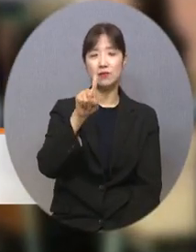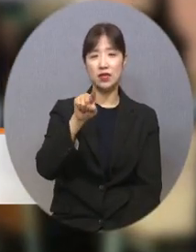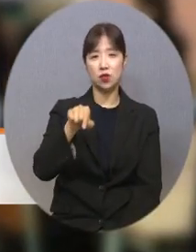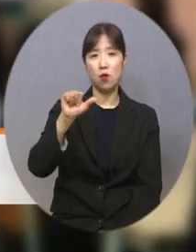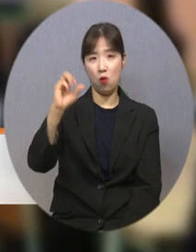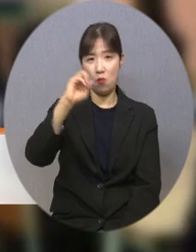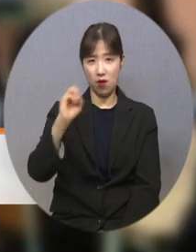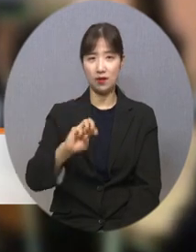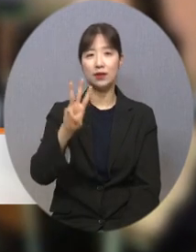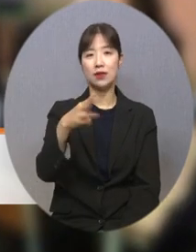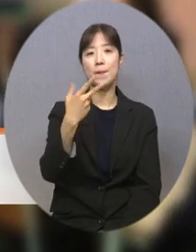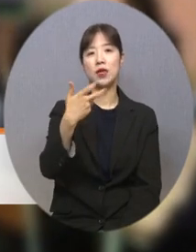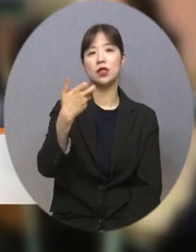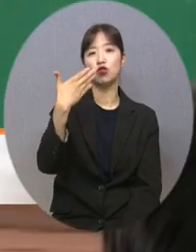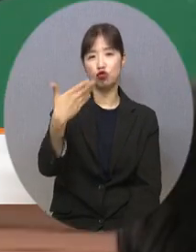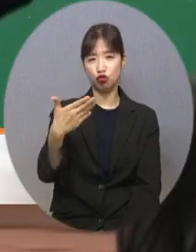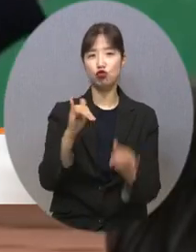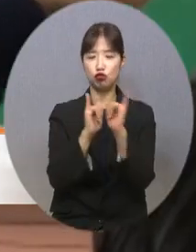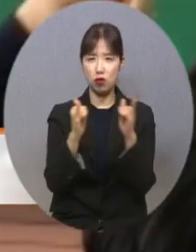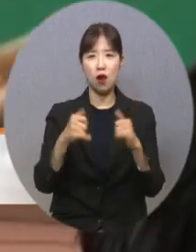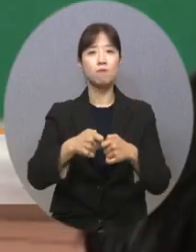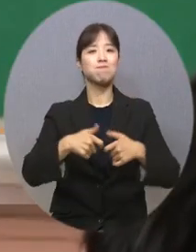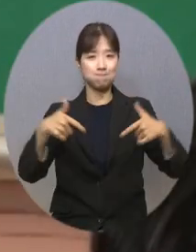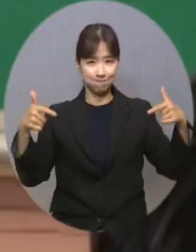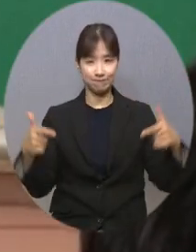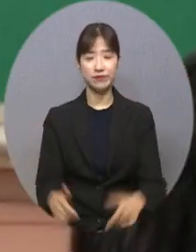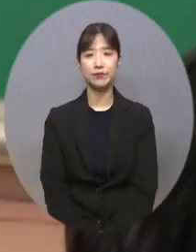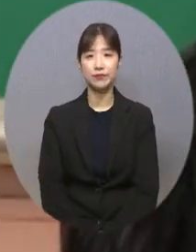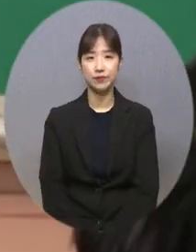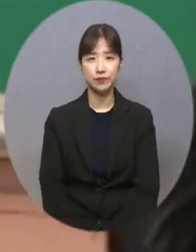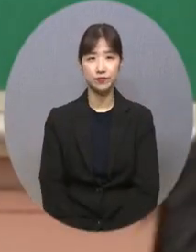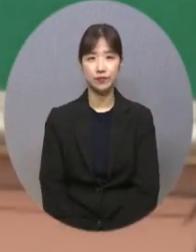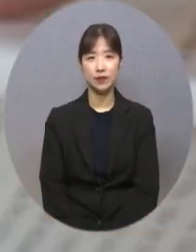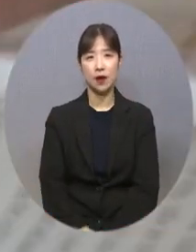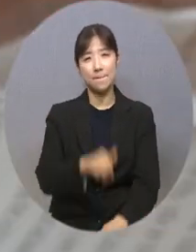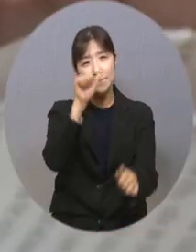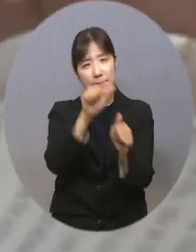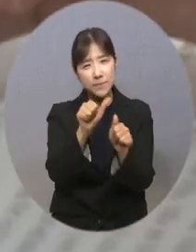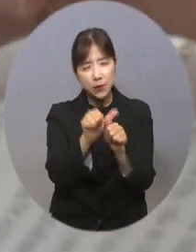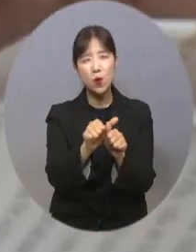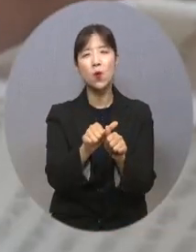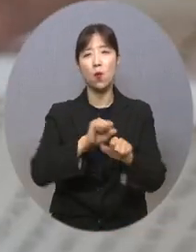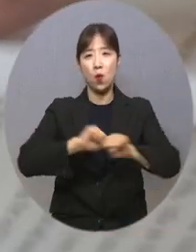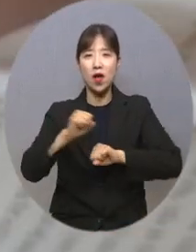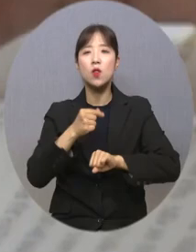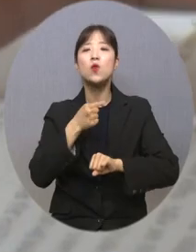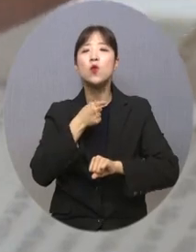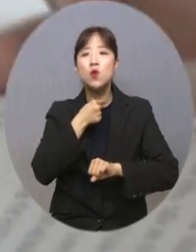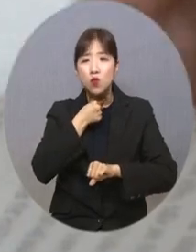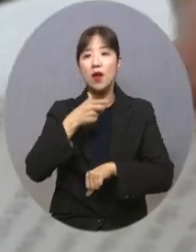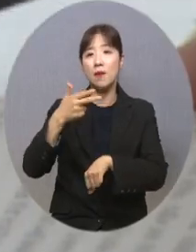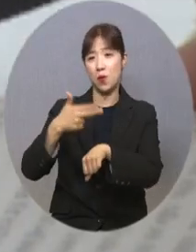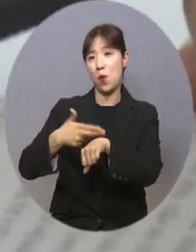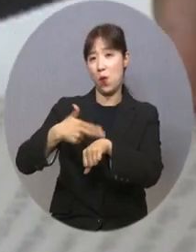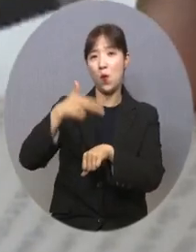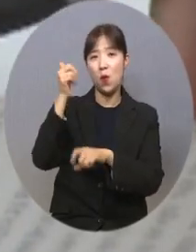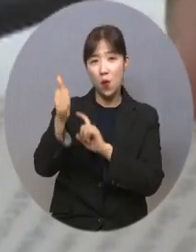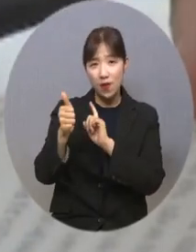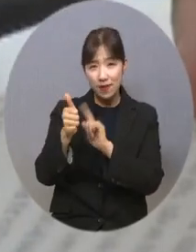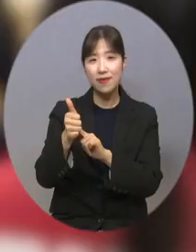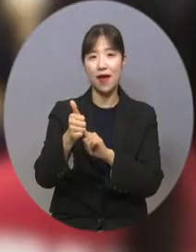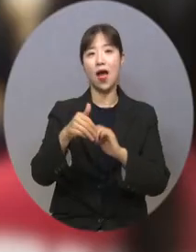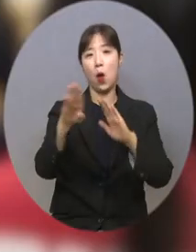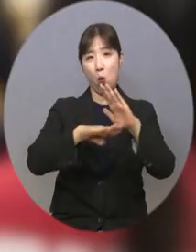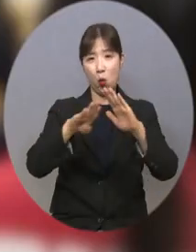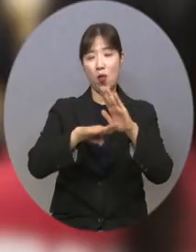471.5%인 379명 증가한 수치입니다. 멘토로 활동하기를 원하는 사학연금 수급자는